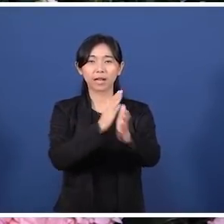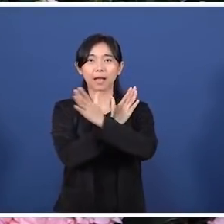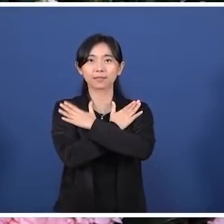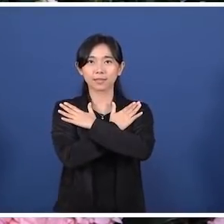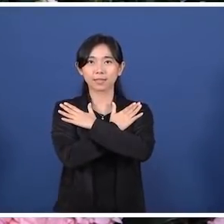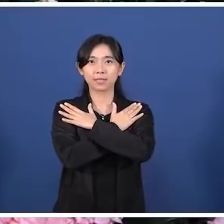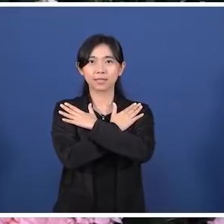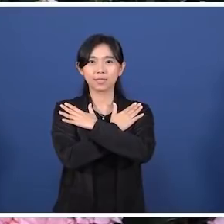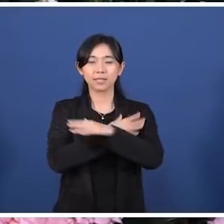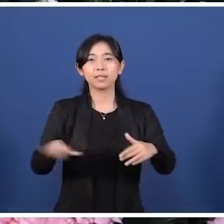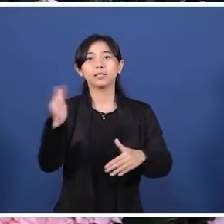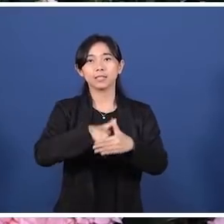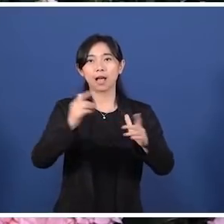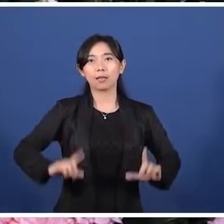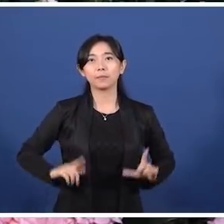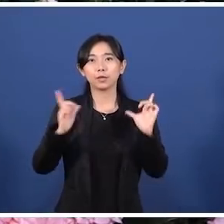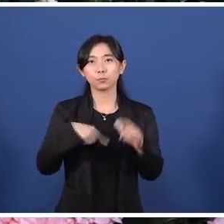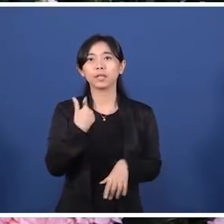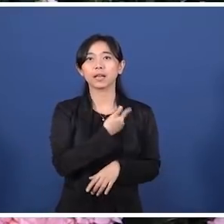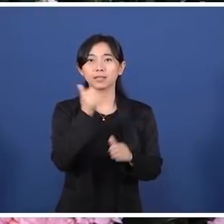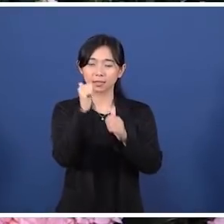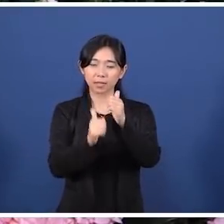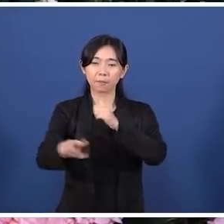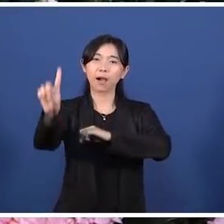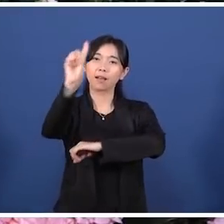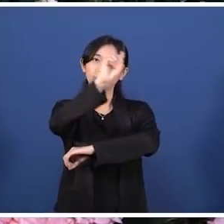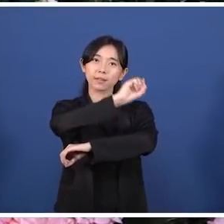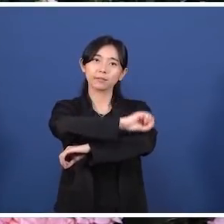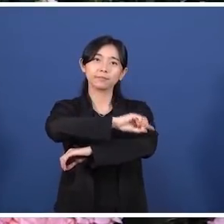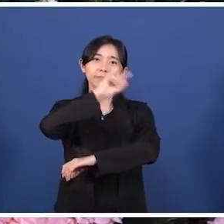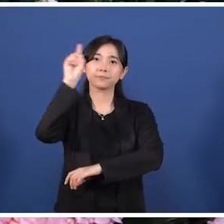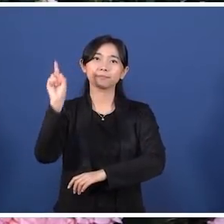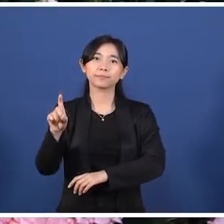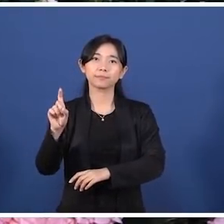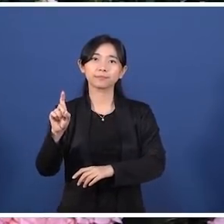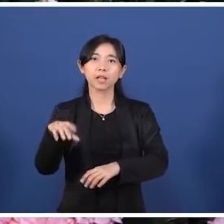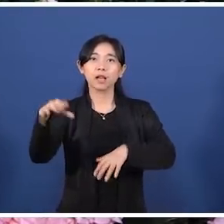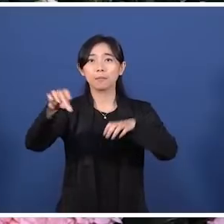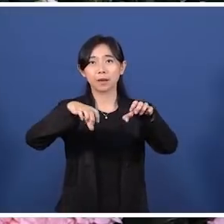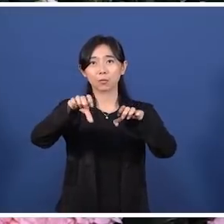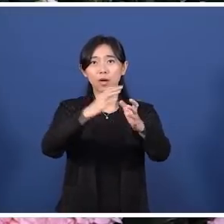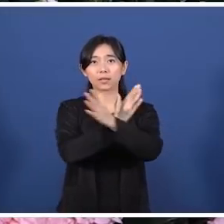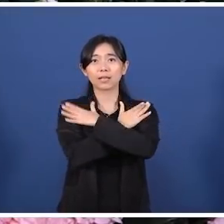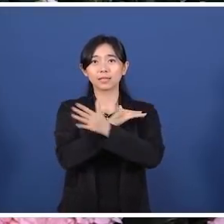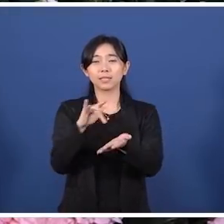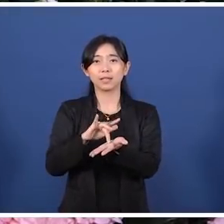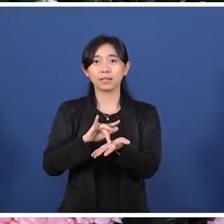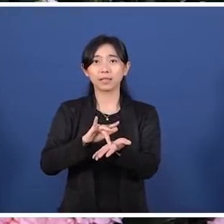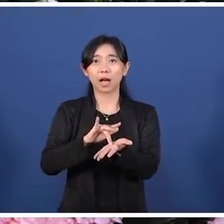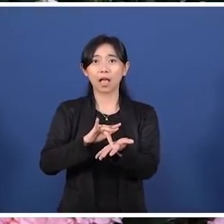cinta kasih di dalam kehidupan kita sehari-hari. Menerjemahkan cinta kasih di